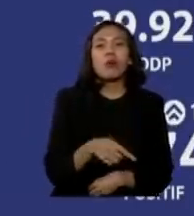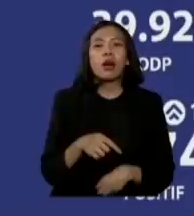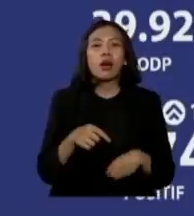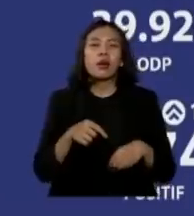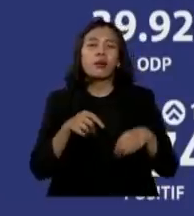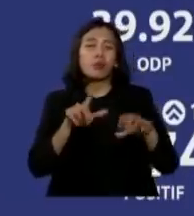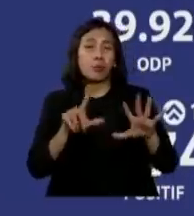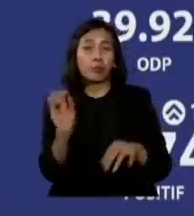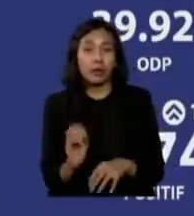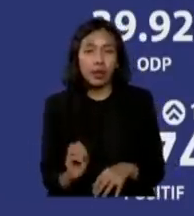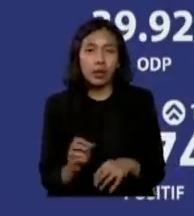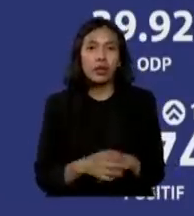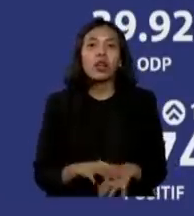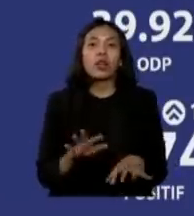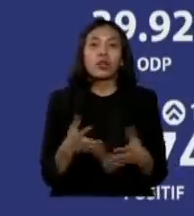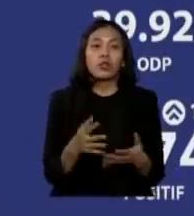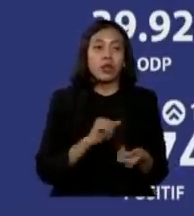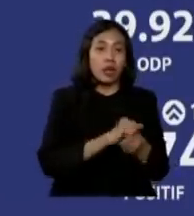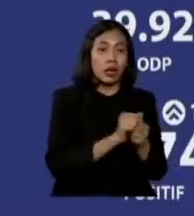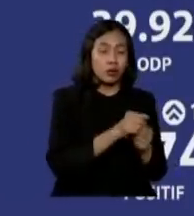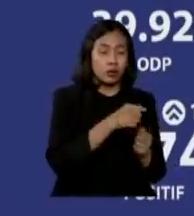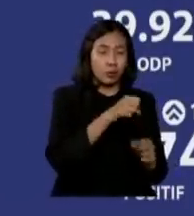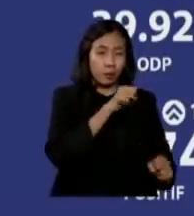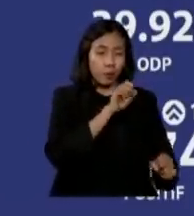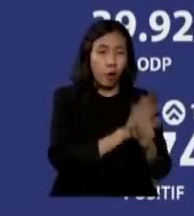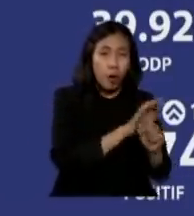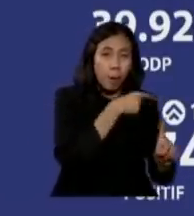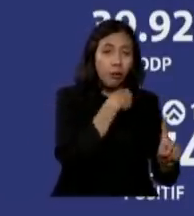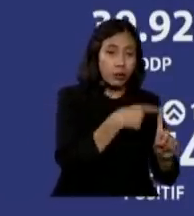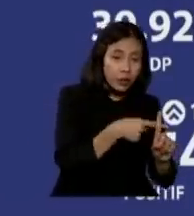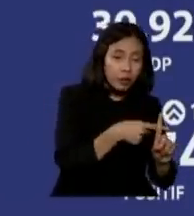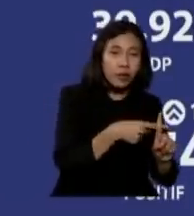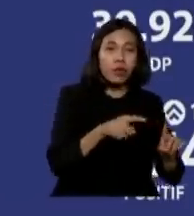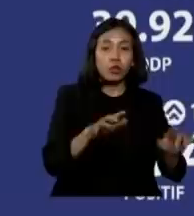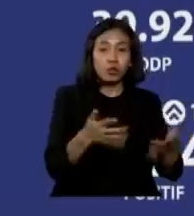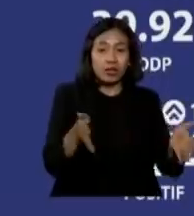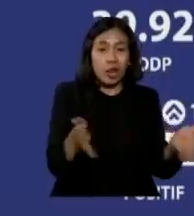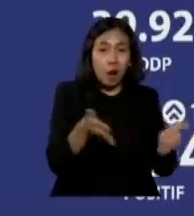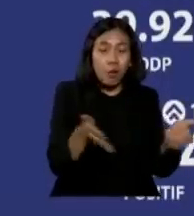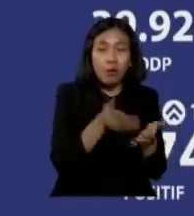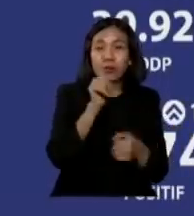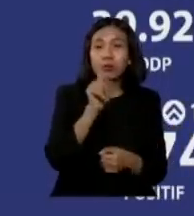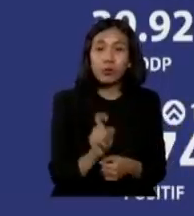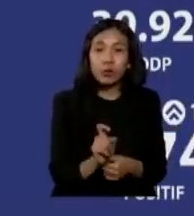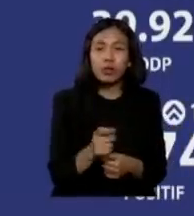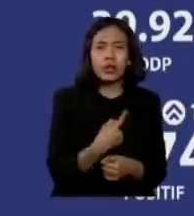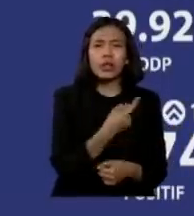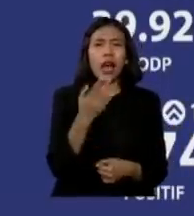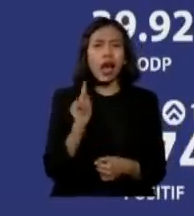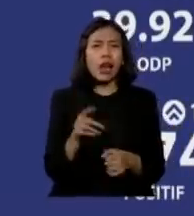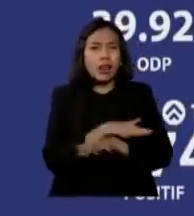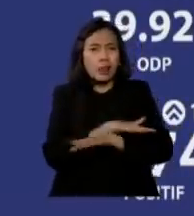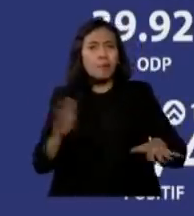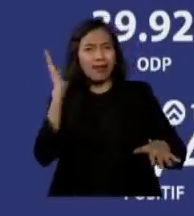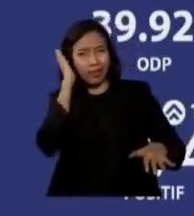Hai kasus yang kemudian positif dan membutuhkan perawatan kita masih memiliki kapasitas tempat